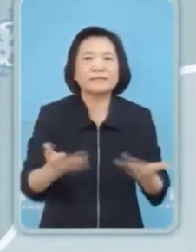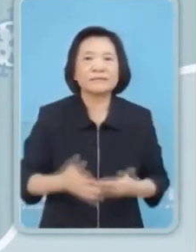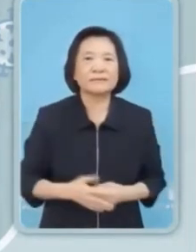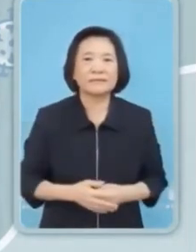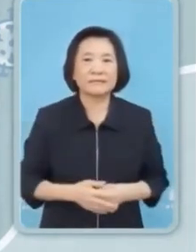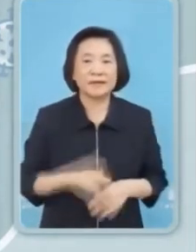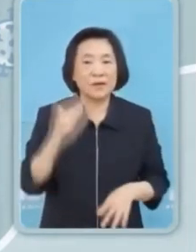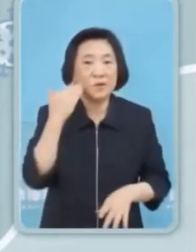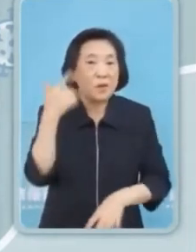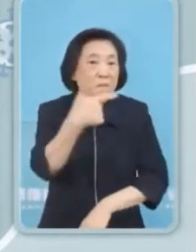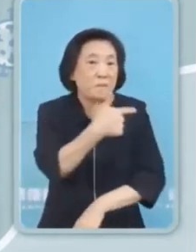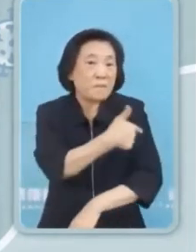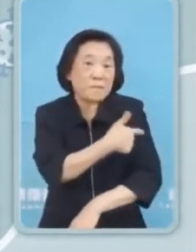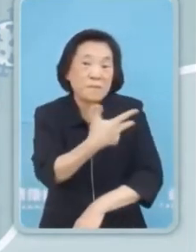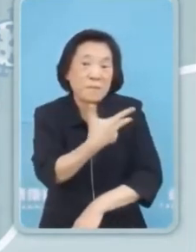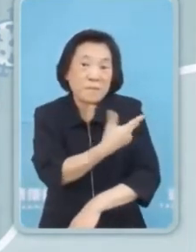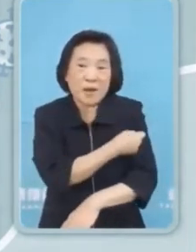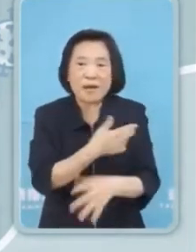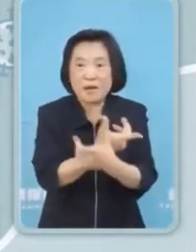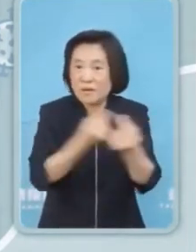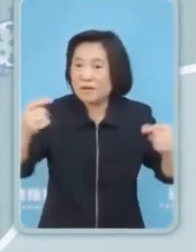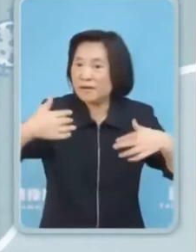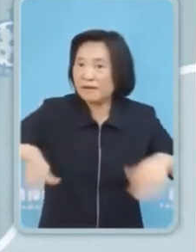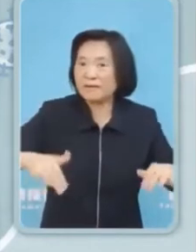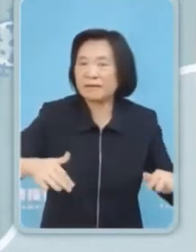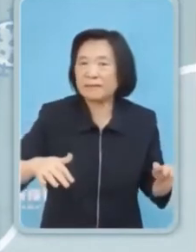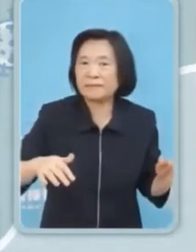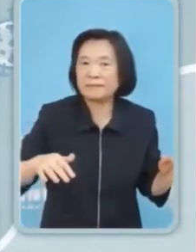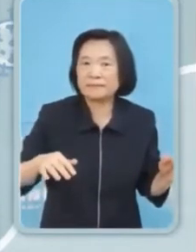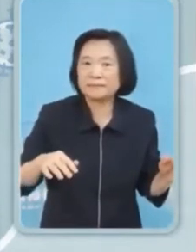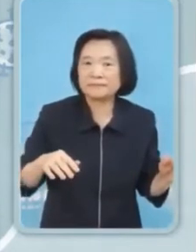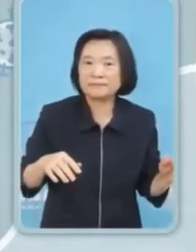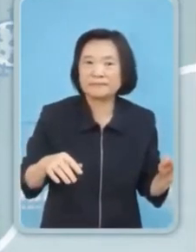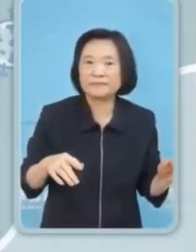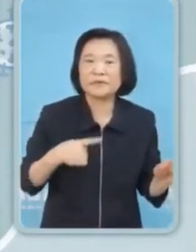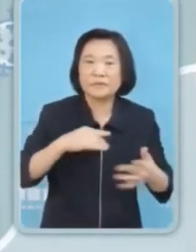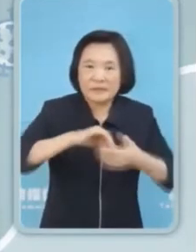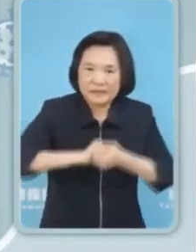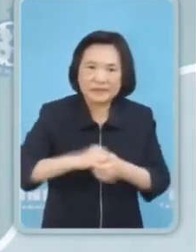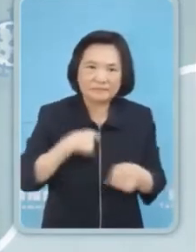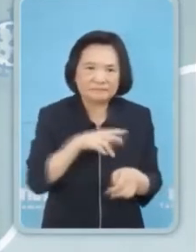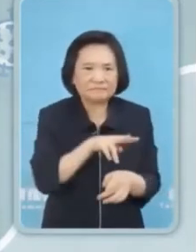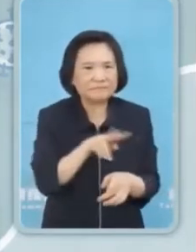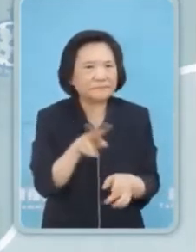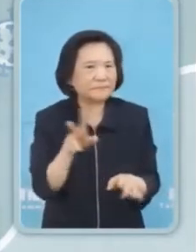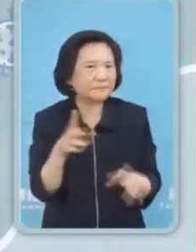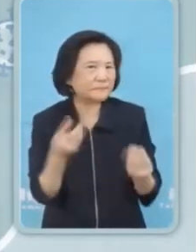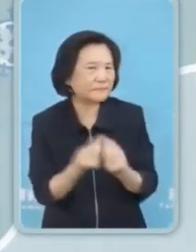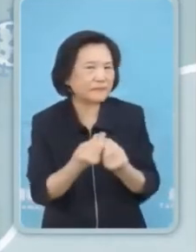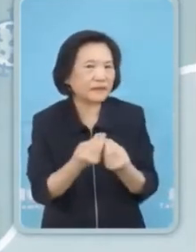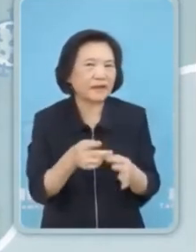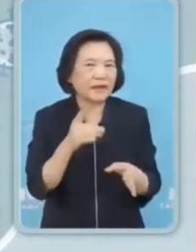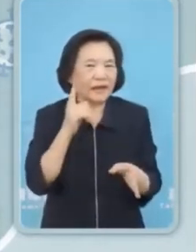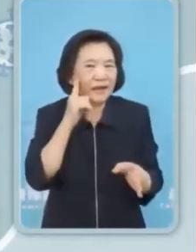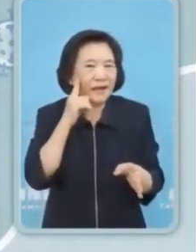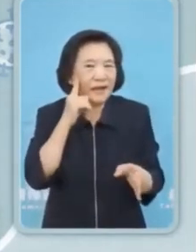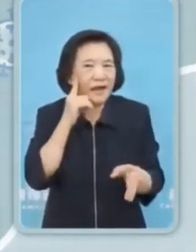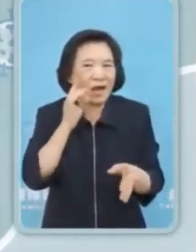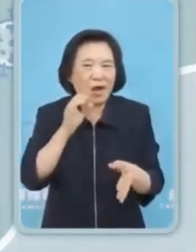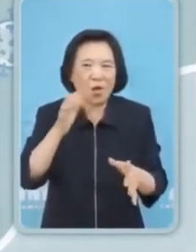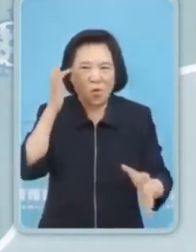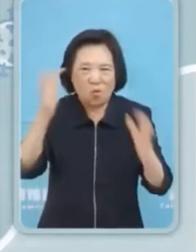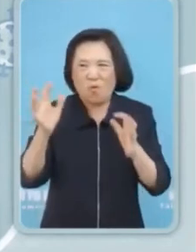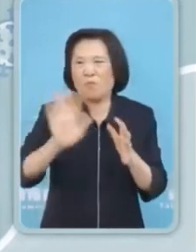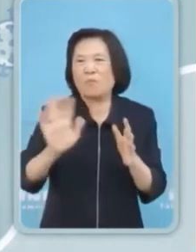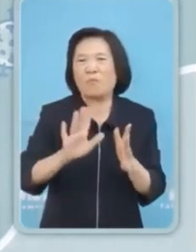还没普遍施打之前我们就要看怎么用最低的成本维持